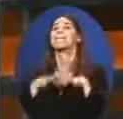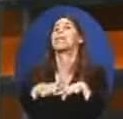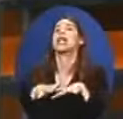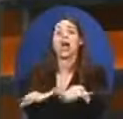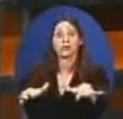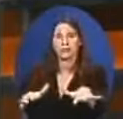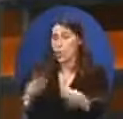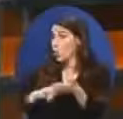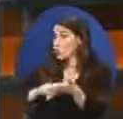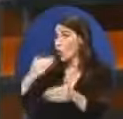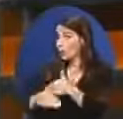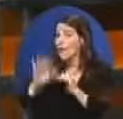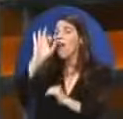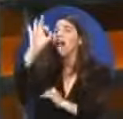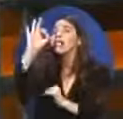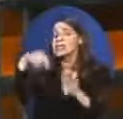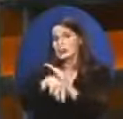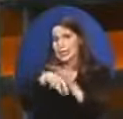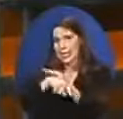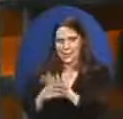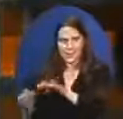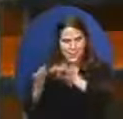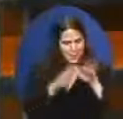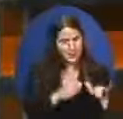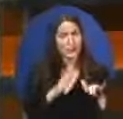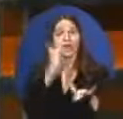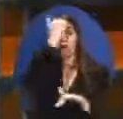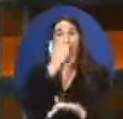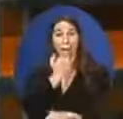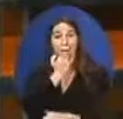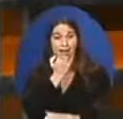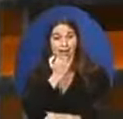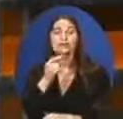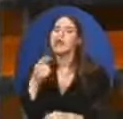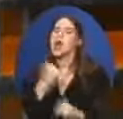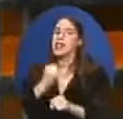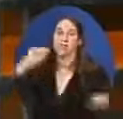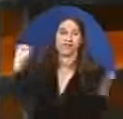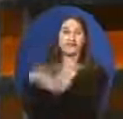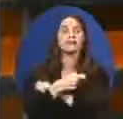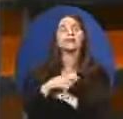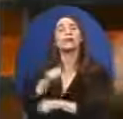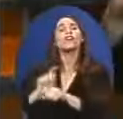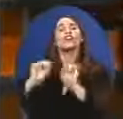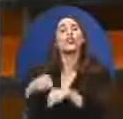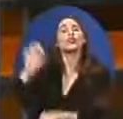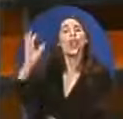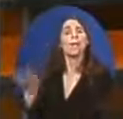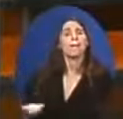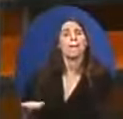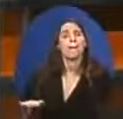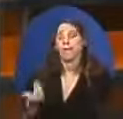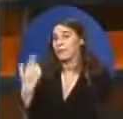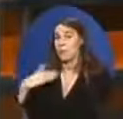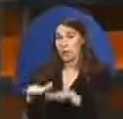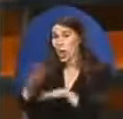אפס מסתננים. דבר שני, החמאס, שהם אפשרו לו להתמודד בבחירות, עשה את ההפיכה בתקופת שלטונם. כאשר בממשלה